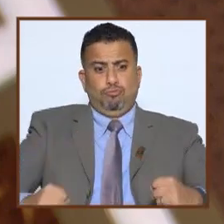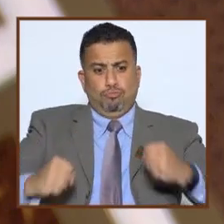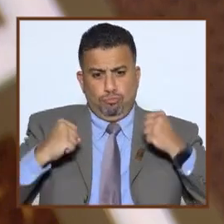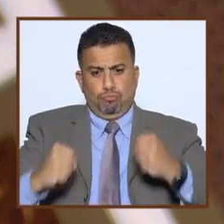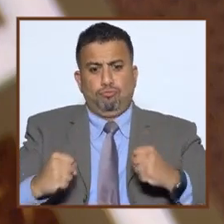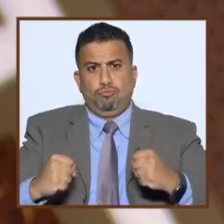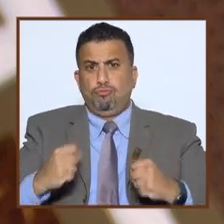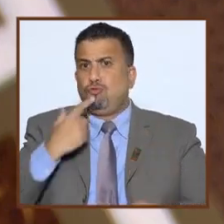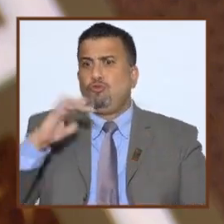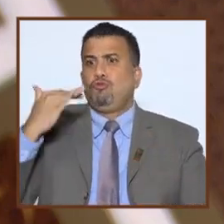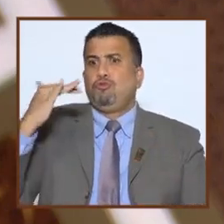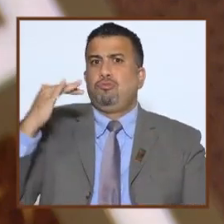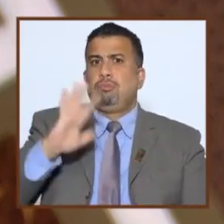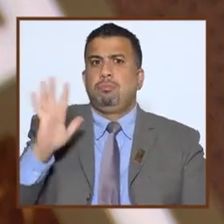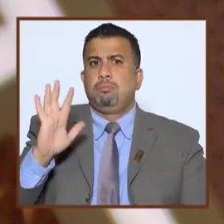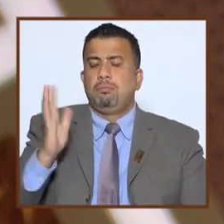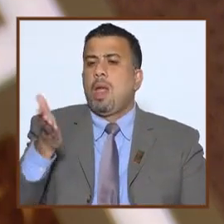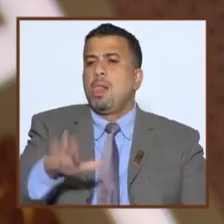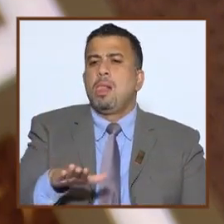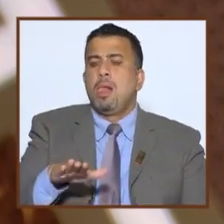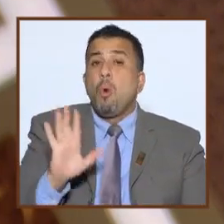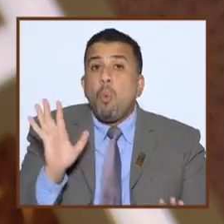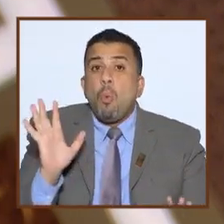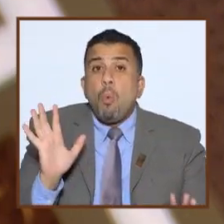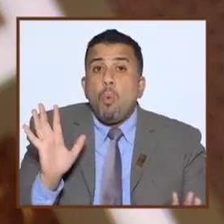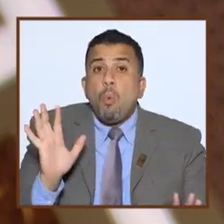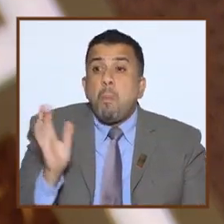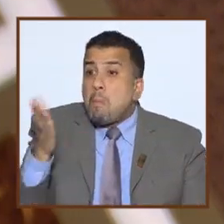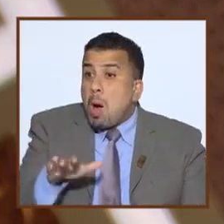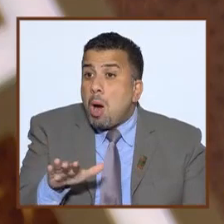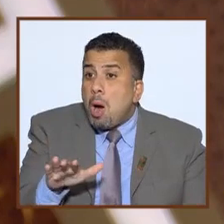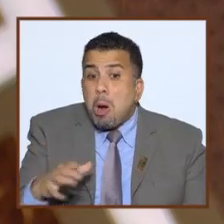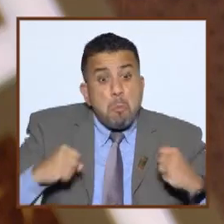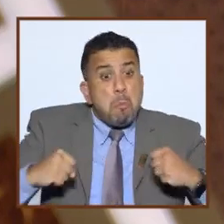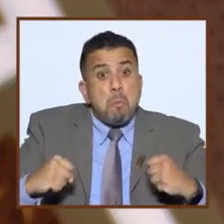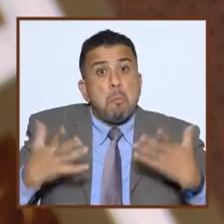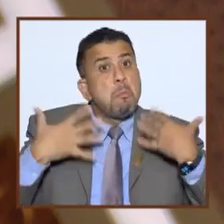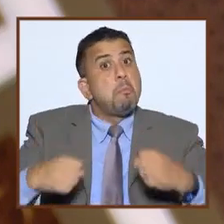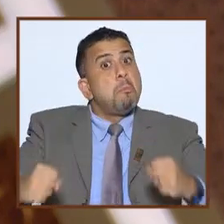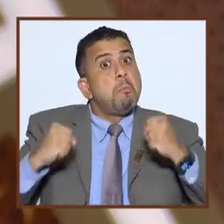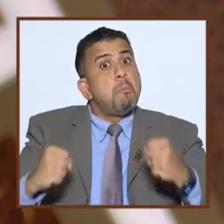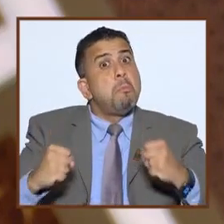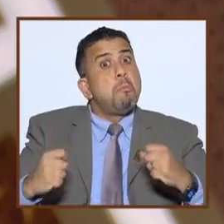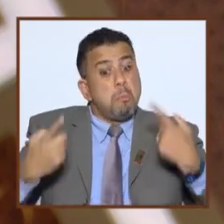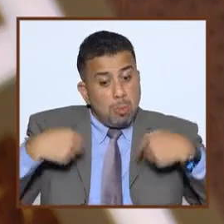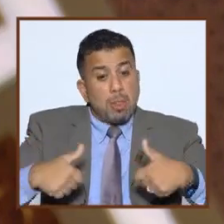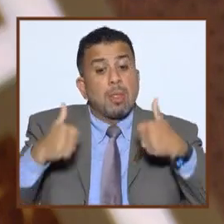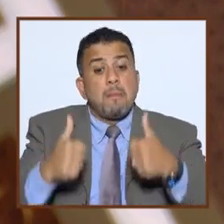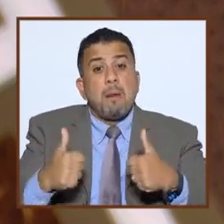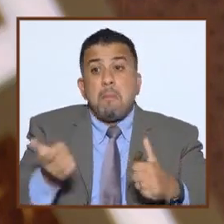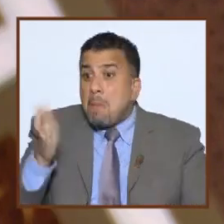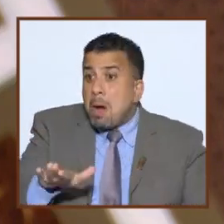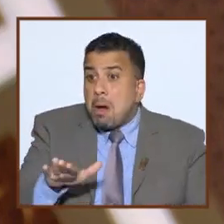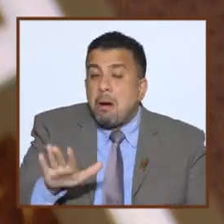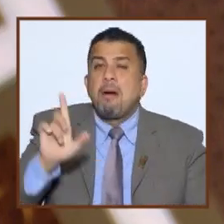وشبابهم فجاه قال والله افلام مات افلام نحن نتابع نشوف بعض الحسابات وبعض وسائل التواصل